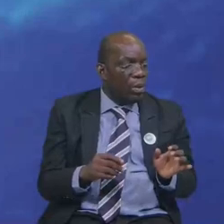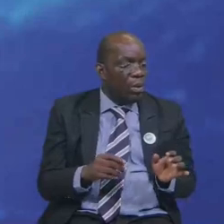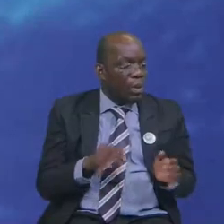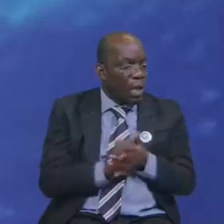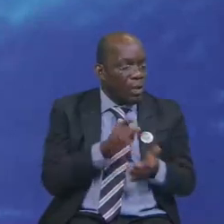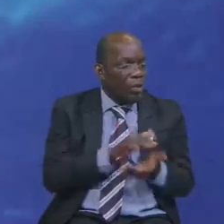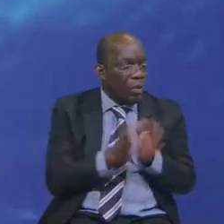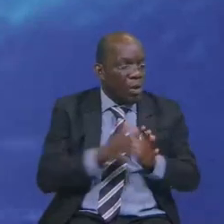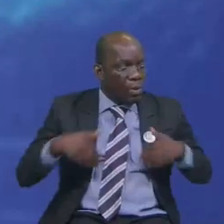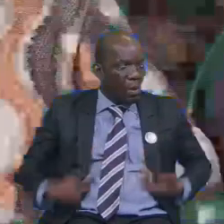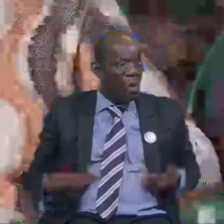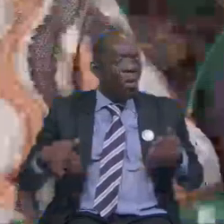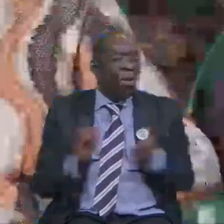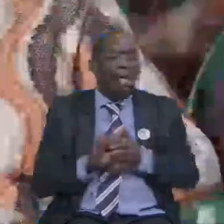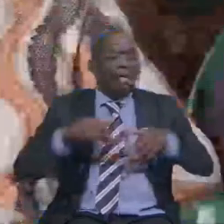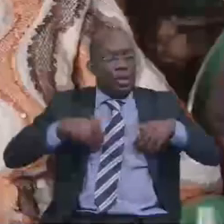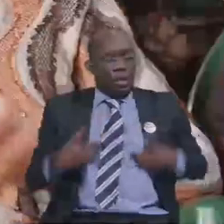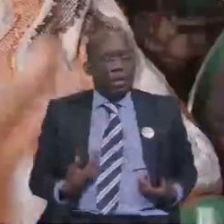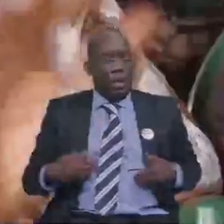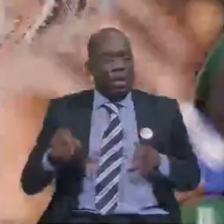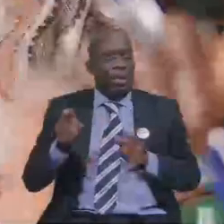sors au nom de Jésus